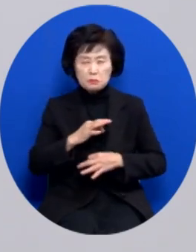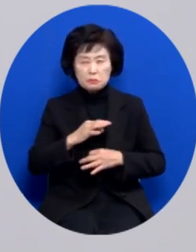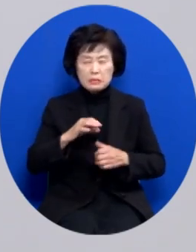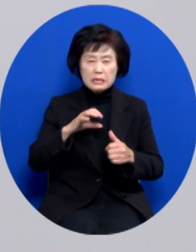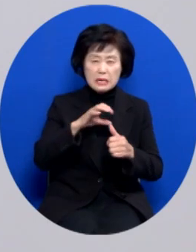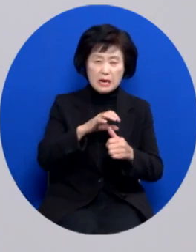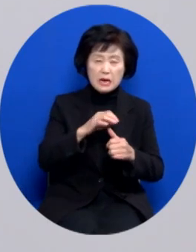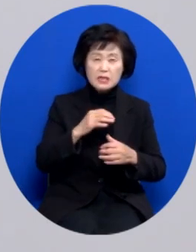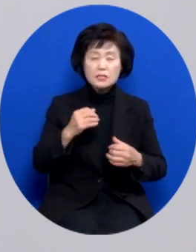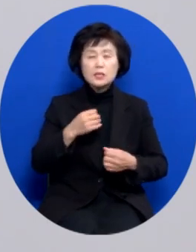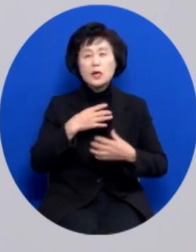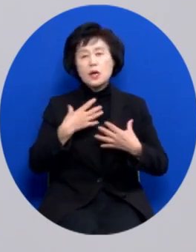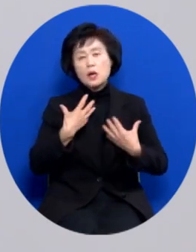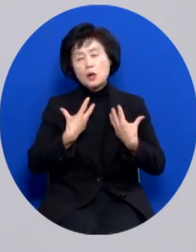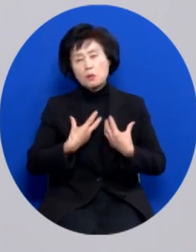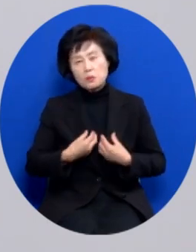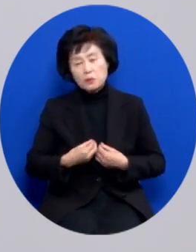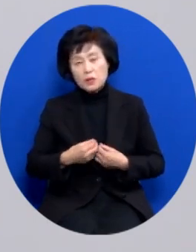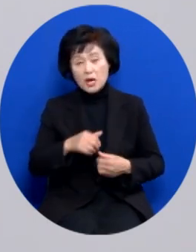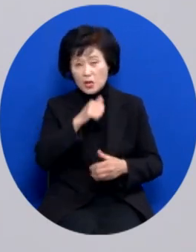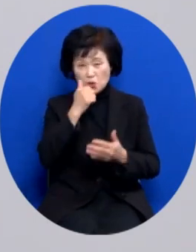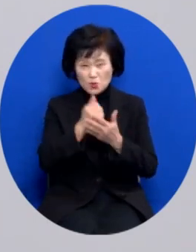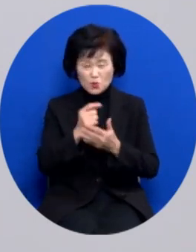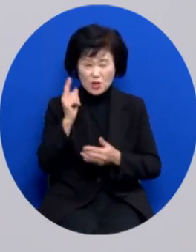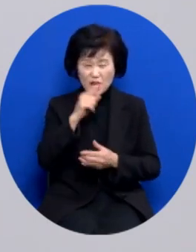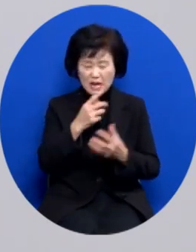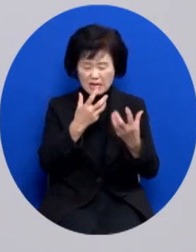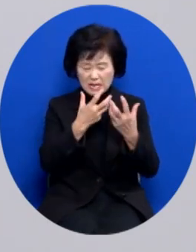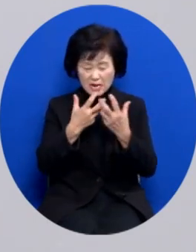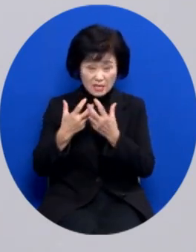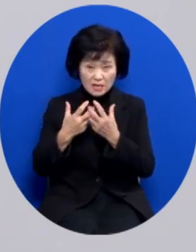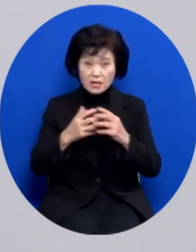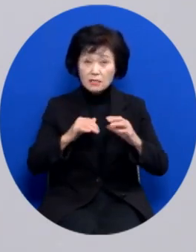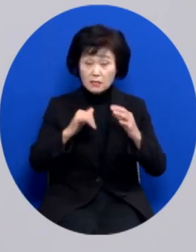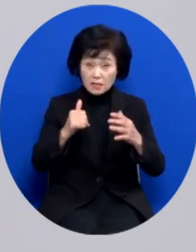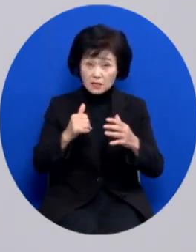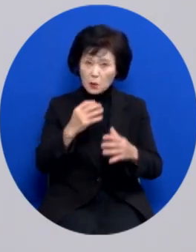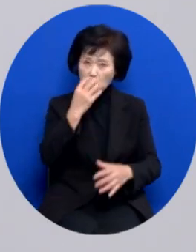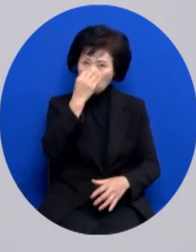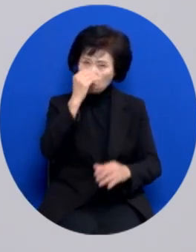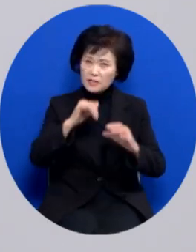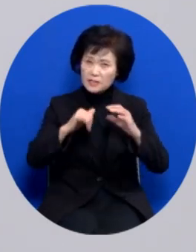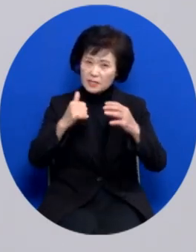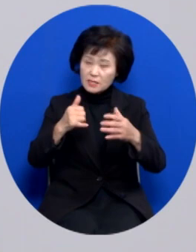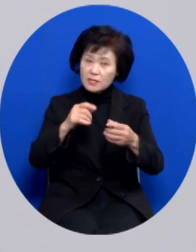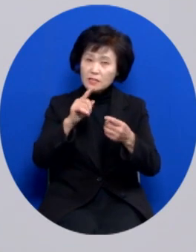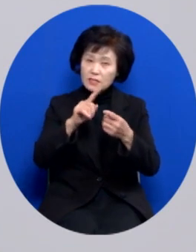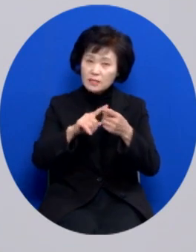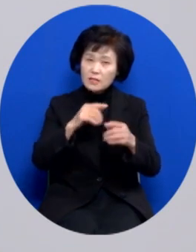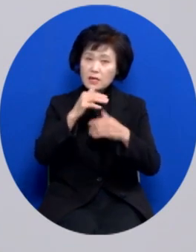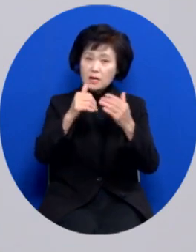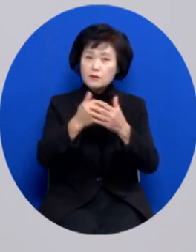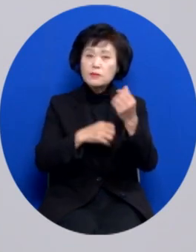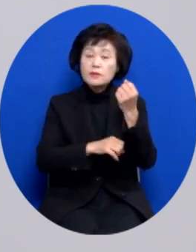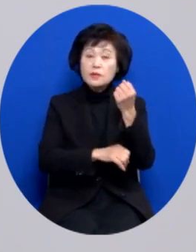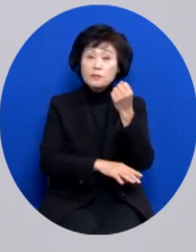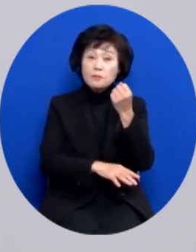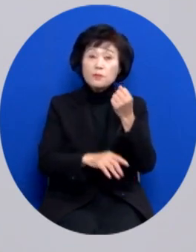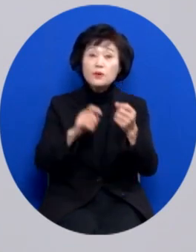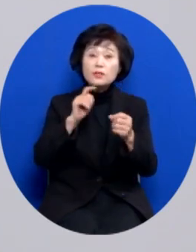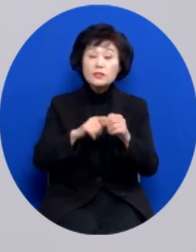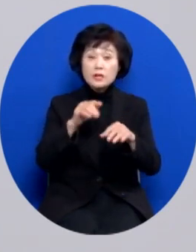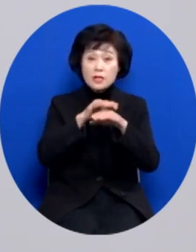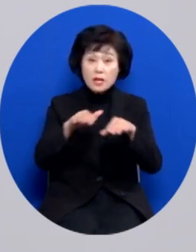불안과 절망과 죄악이 만연합니다. 그러나 이 오만한 세상에 대한 하나님의 근본적인